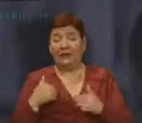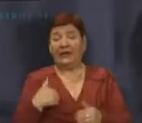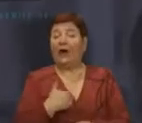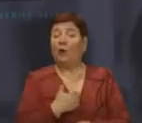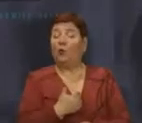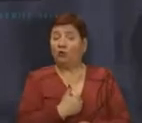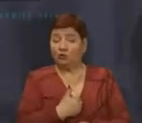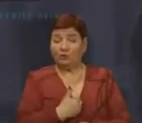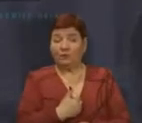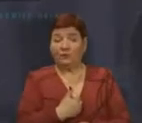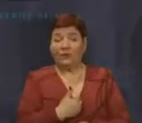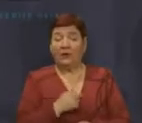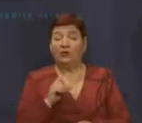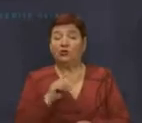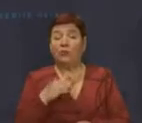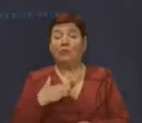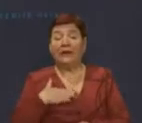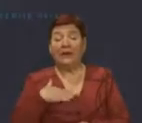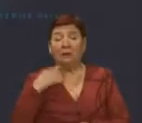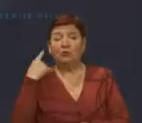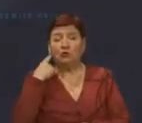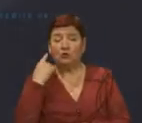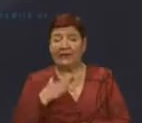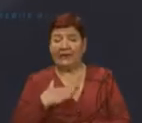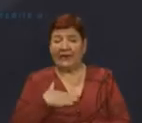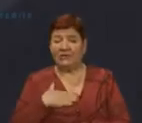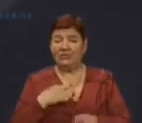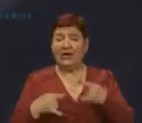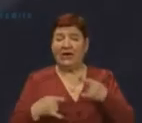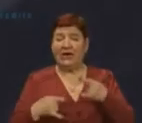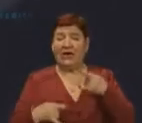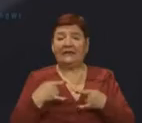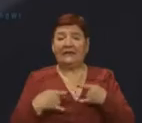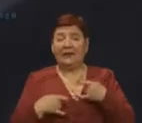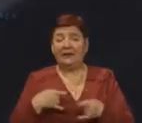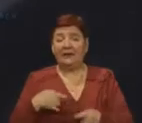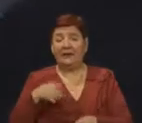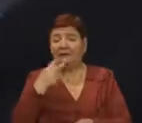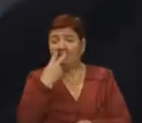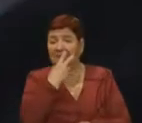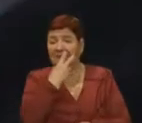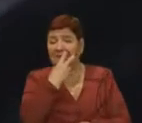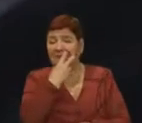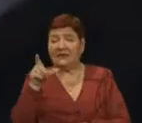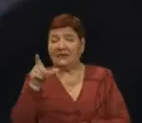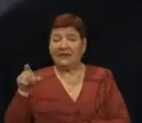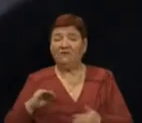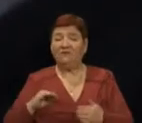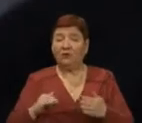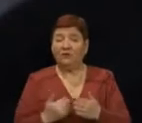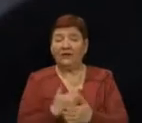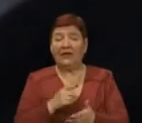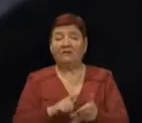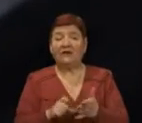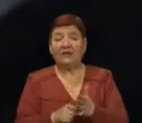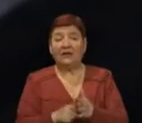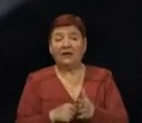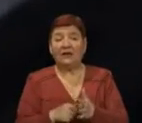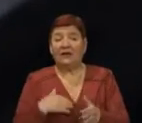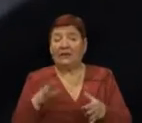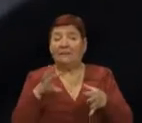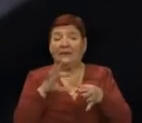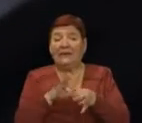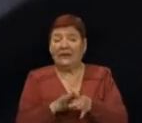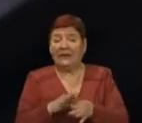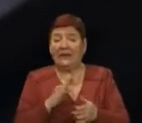щоб мене почули наші телеглядачі, відновили вам квартиру, але вона не